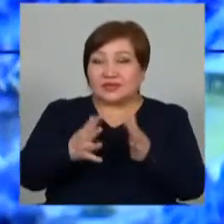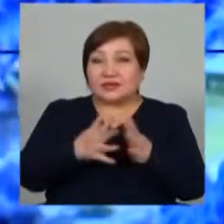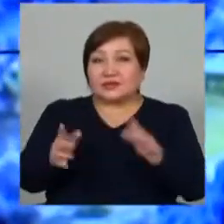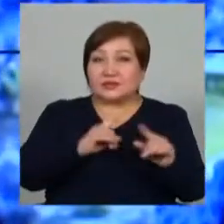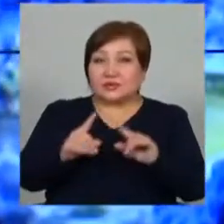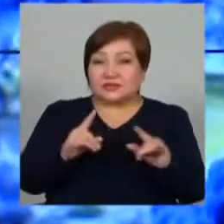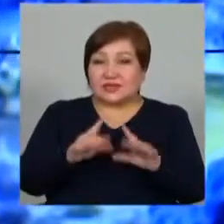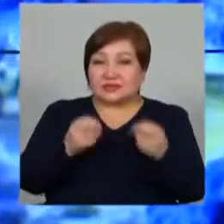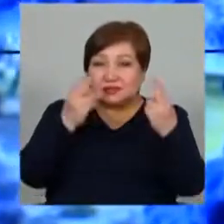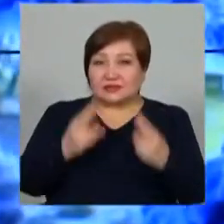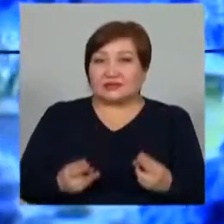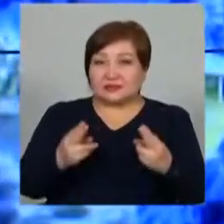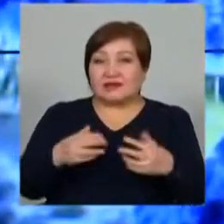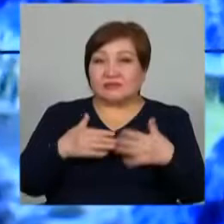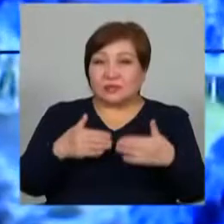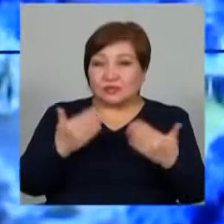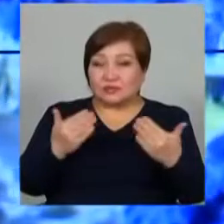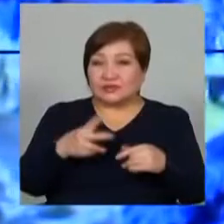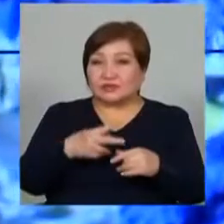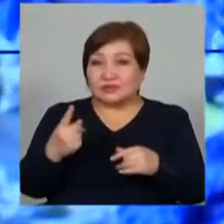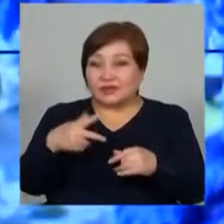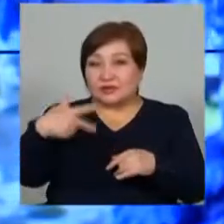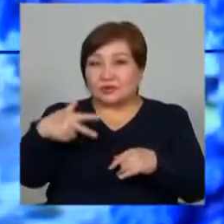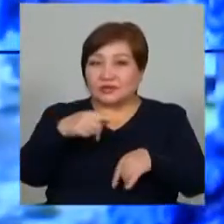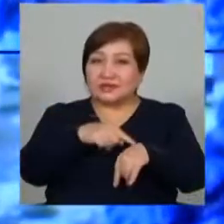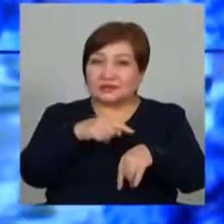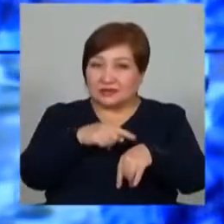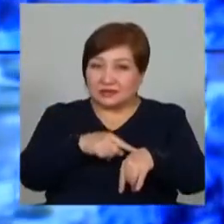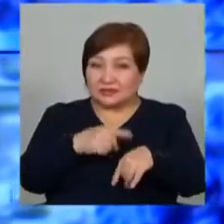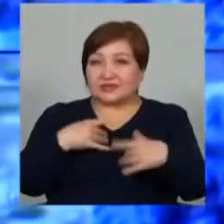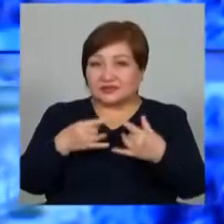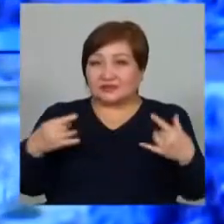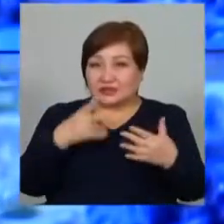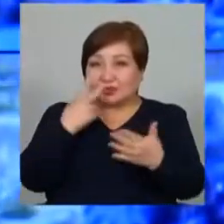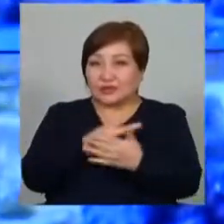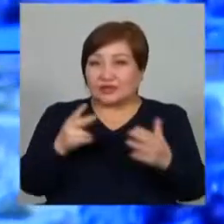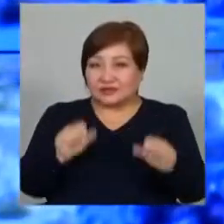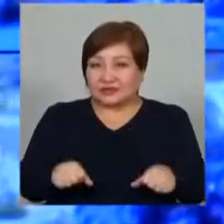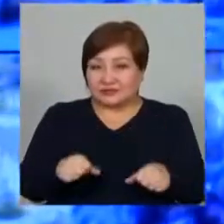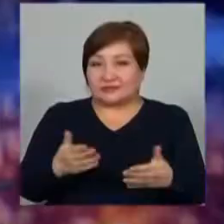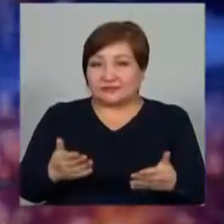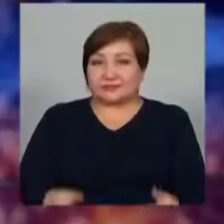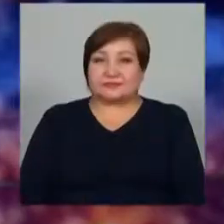отырысының арнайы шығарылымын бүгін сағат 21:30-да арнамыздан көре аласыздар, өткізіп алмаңыздар.